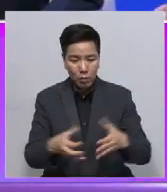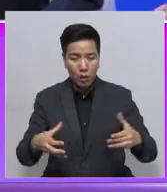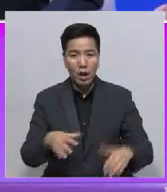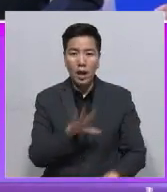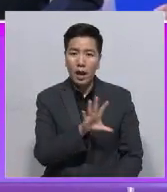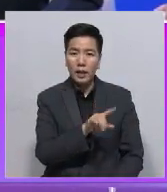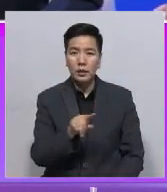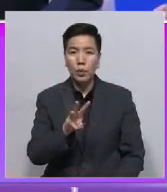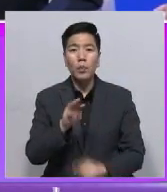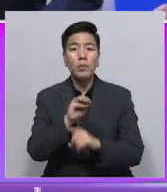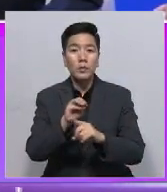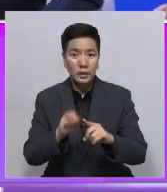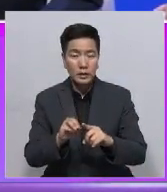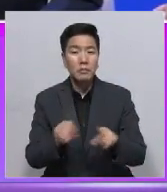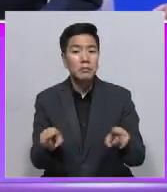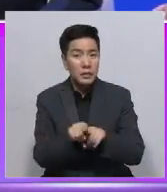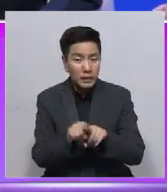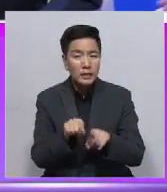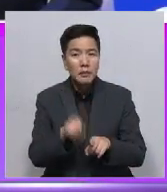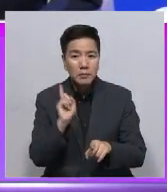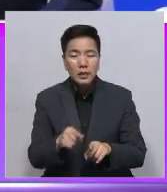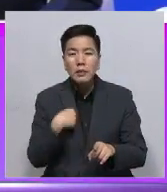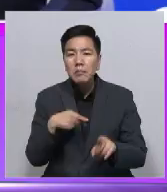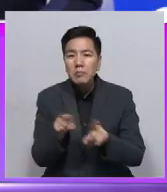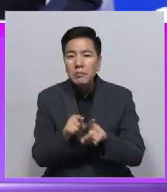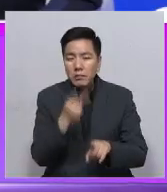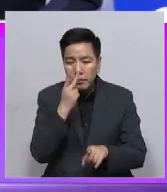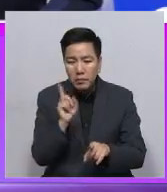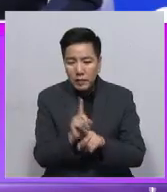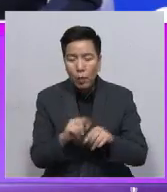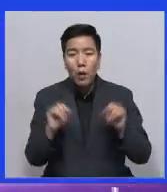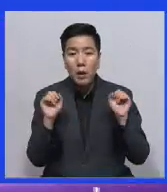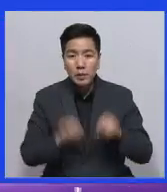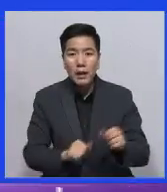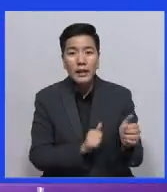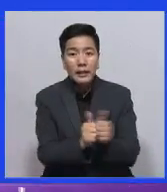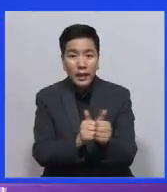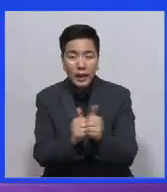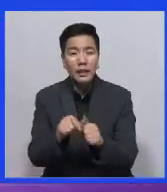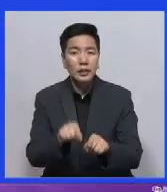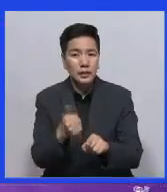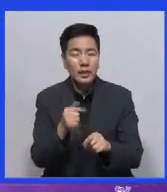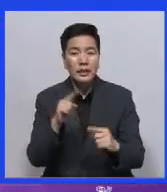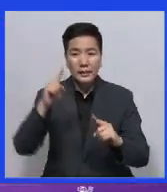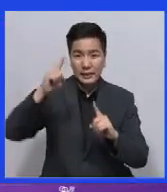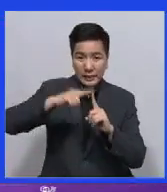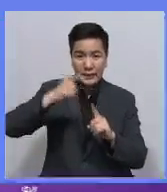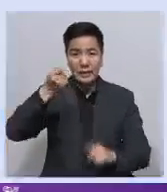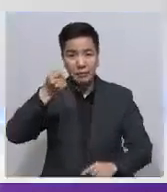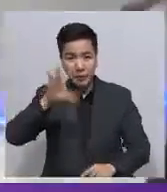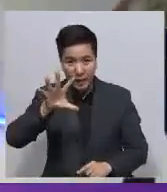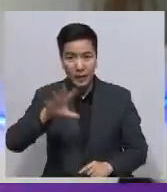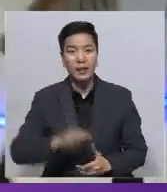าณ 5-6% และขณะเดียวกันก็มีตัวของอันดับขีดความสามารถในการแข่งขันอย่างน้อยที่อันดับที่15